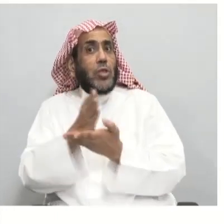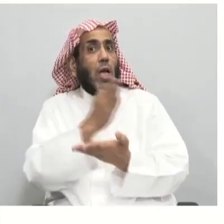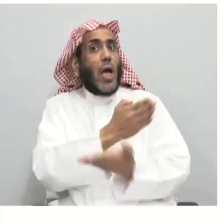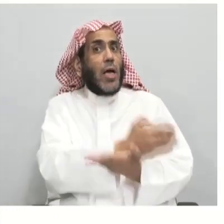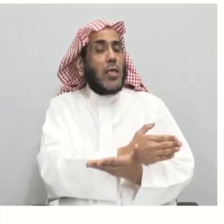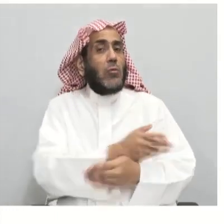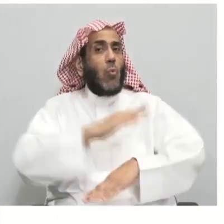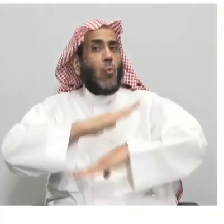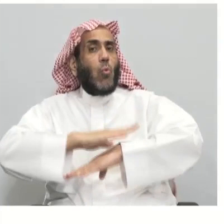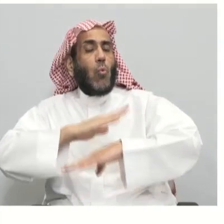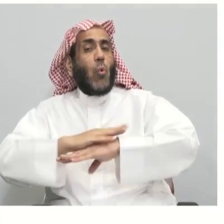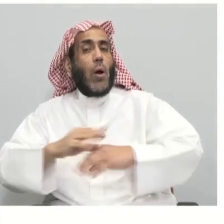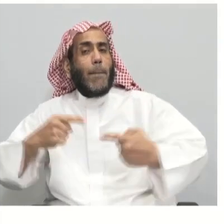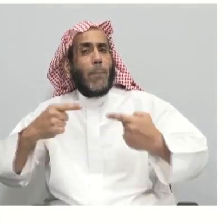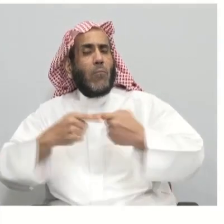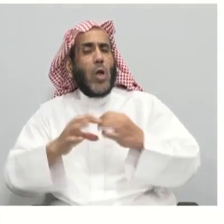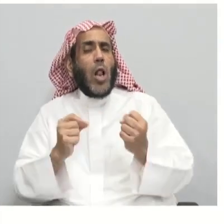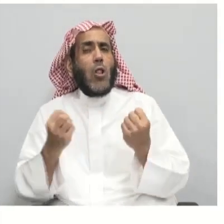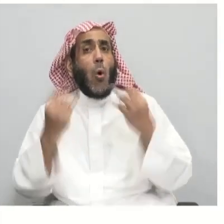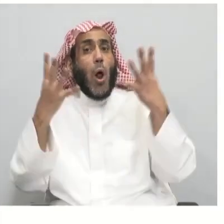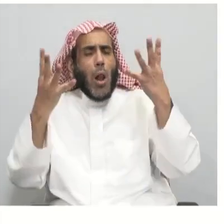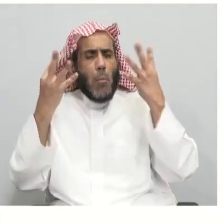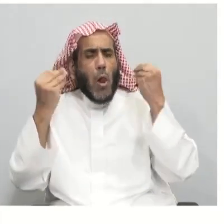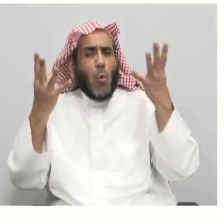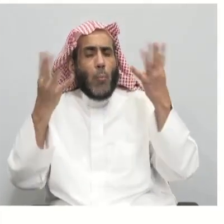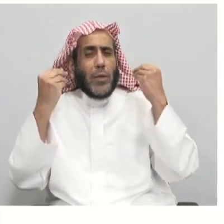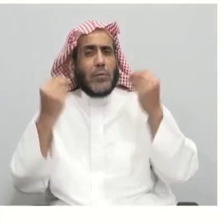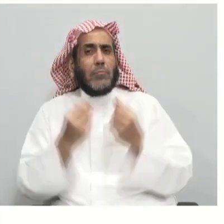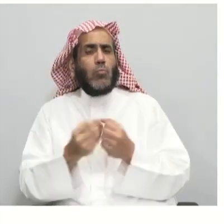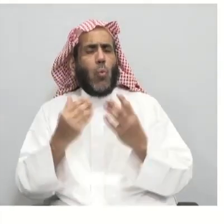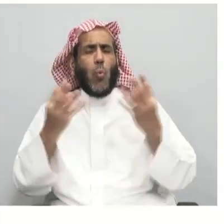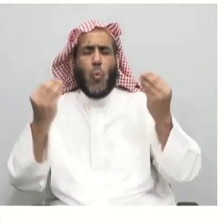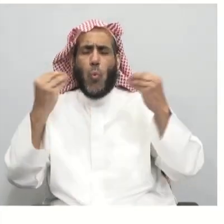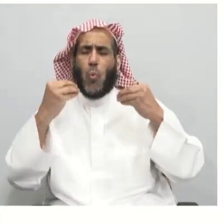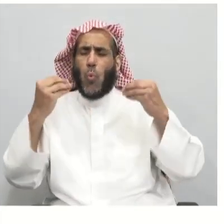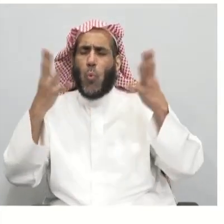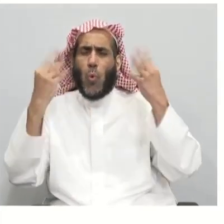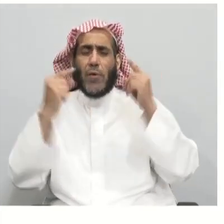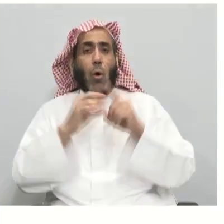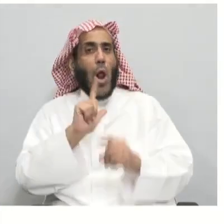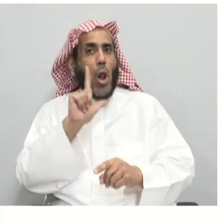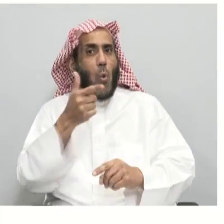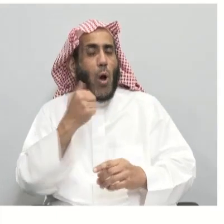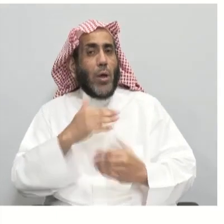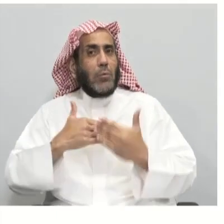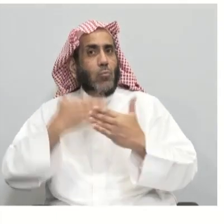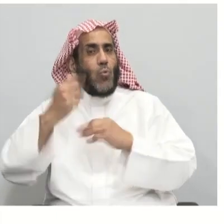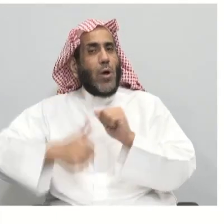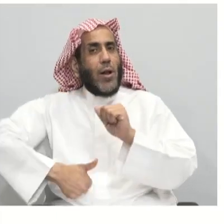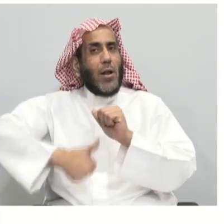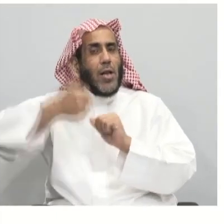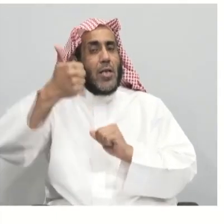وقيم متصله بمجال ثوره معلوماتيه اكتساب رصيد معرفي واللغوي يؤهلني